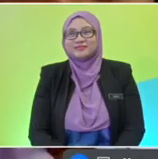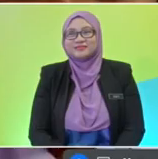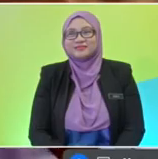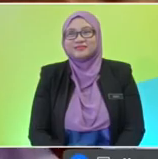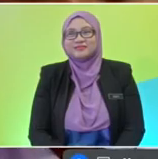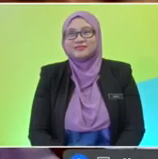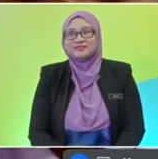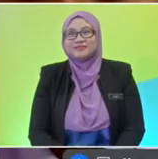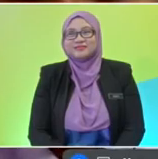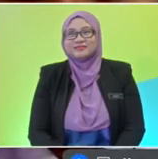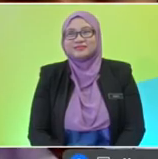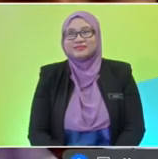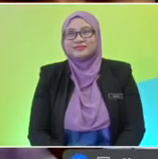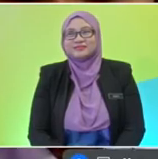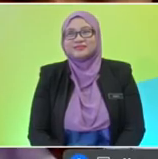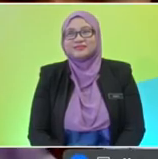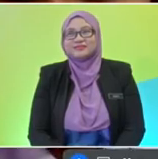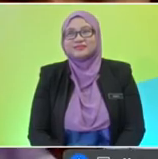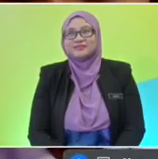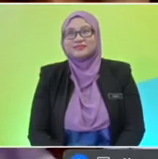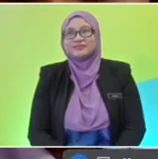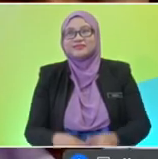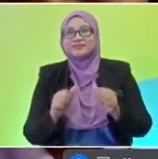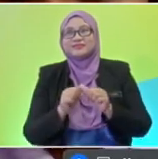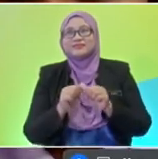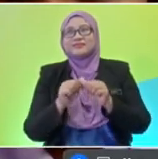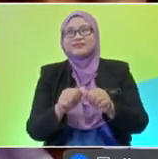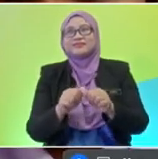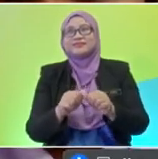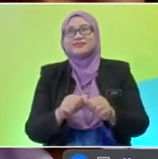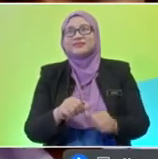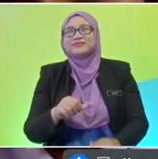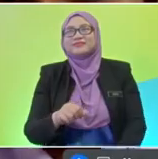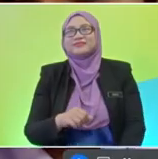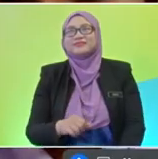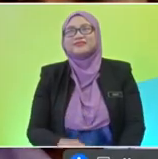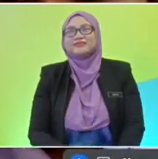toleransi yang ada hasilkan di rumah ikut kreativity masing-masing